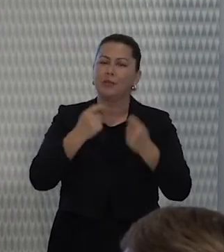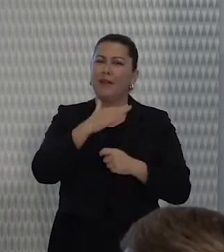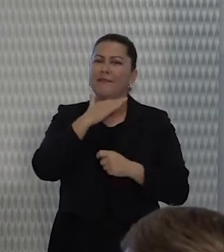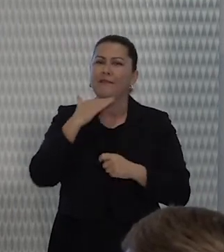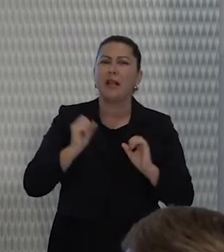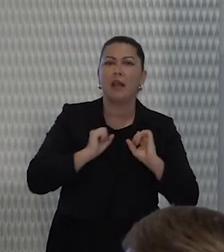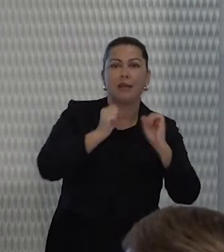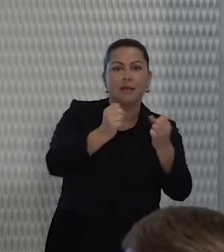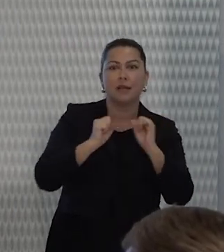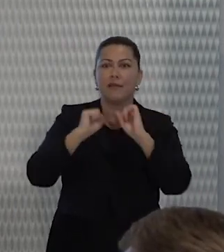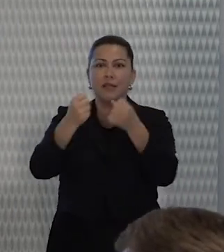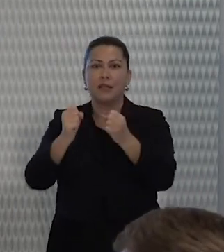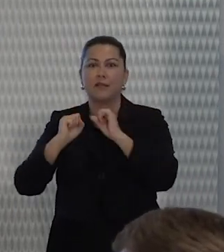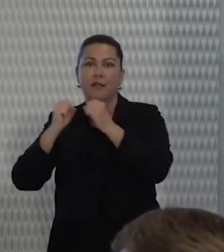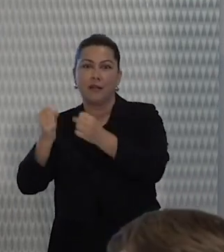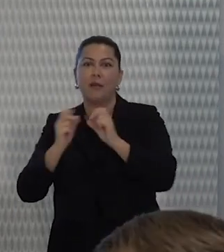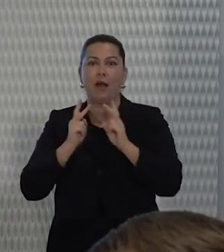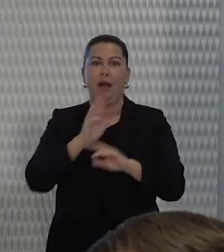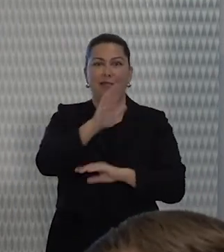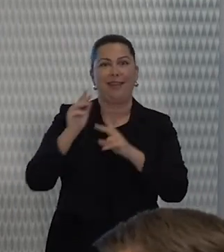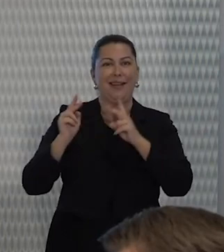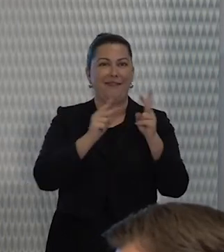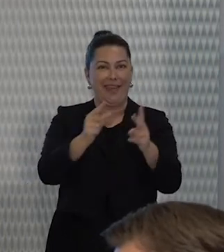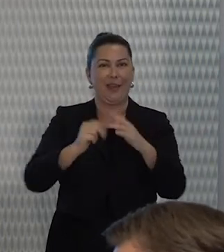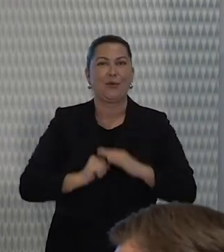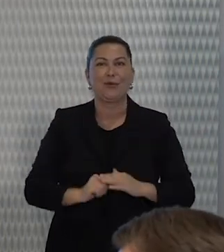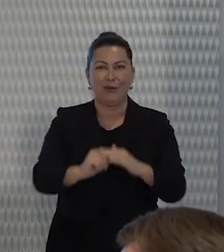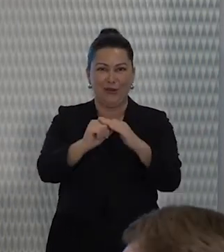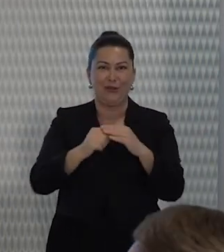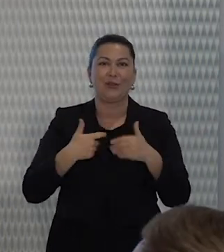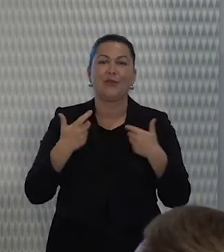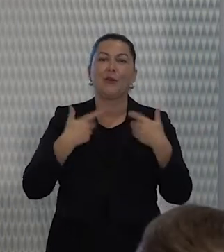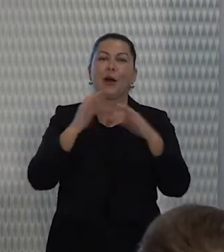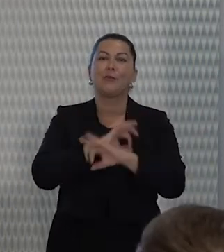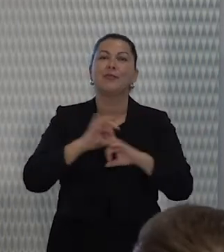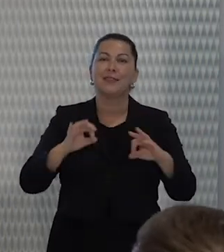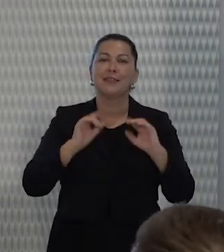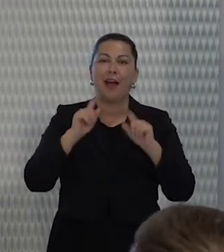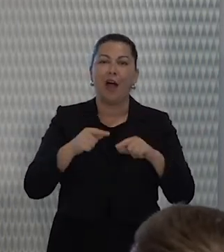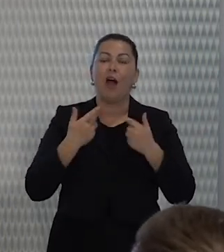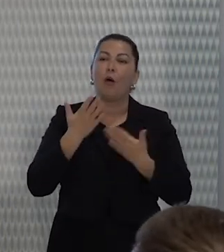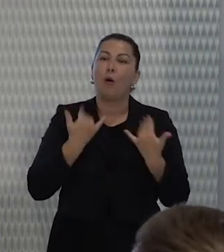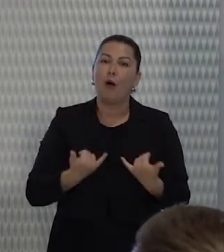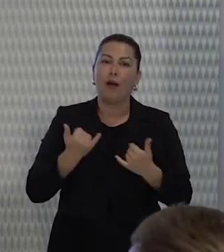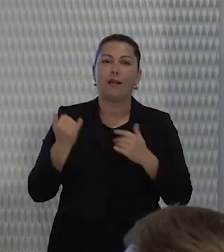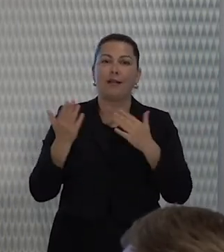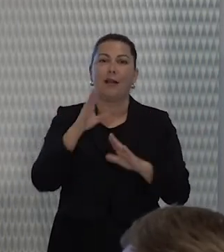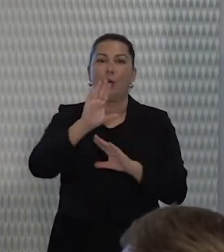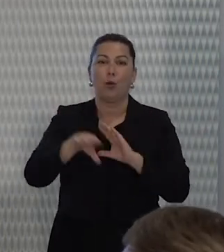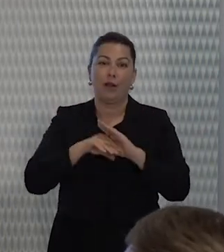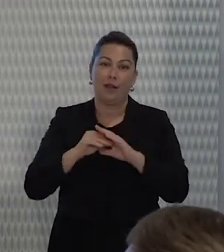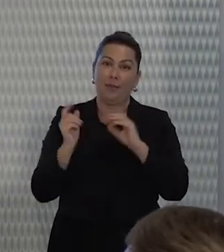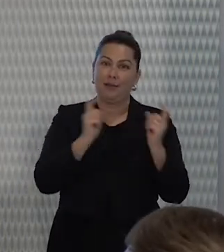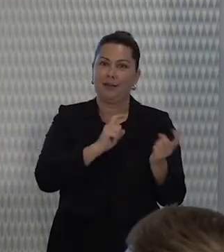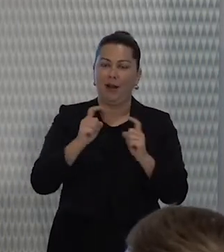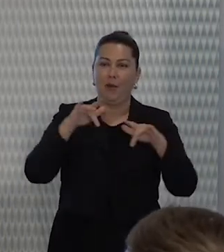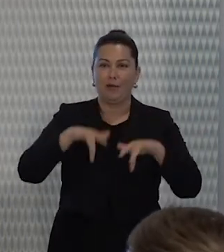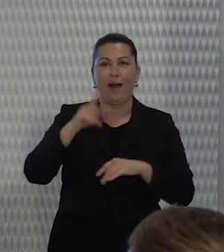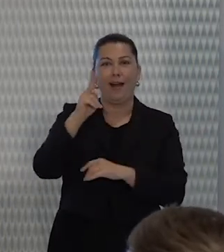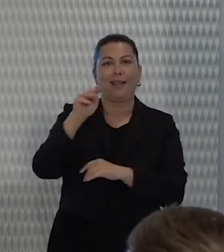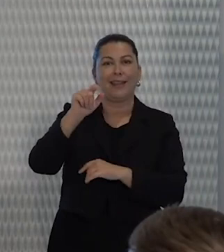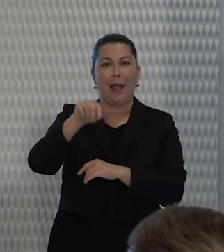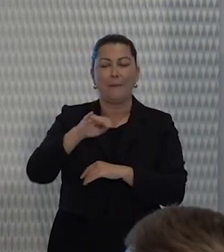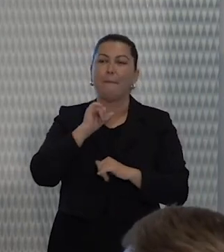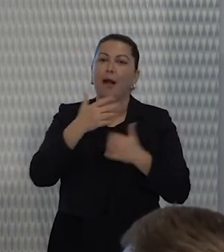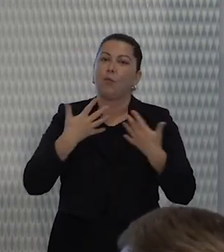Initiativen, die Sie auf diesem Weg unterstützen werden. Wir freuen uns sehr, dass auch dieser Unternehmensdialog nicht nur von KTM hier als